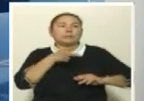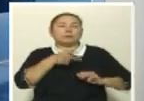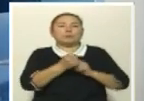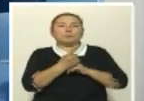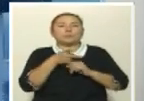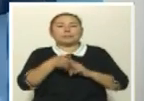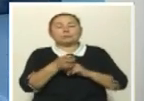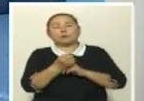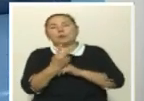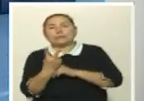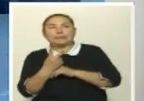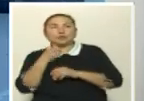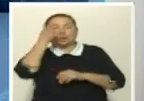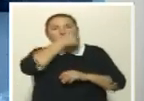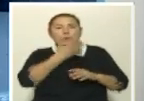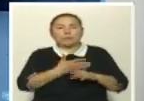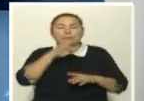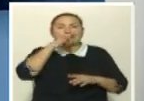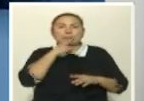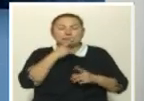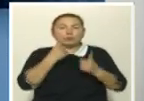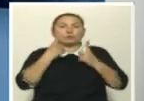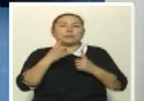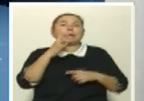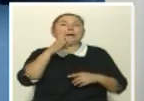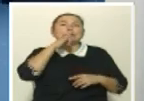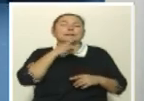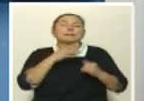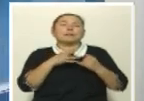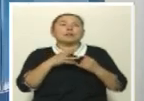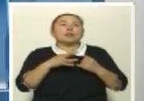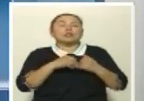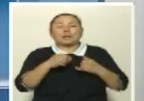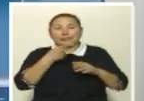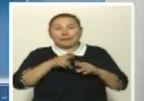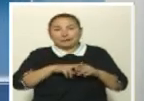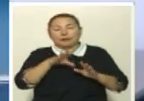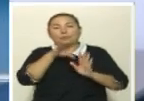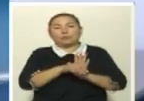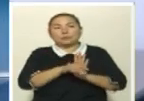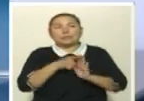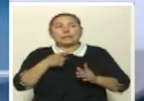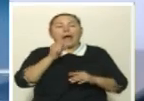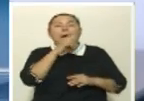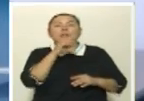20111 Астан теж Компани Ази